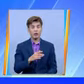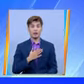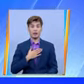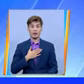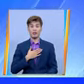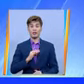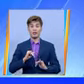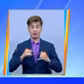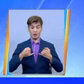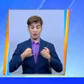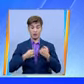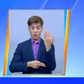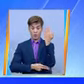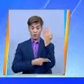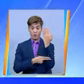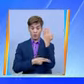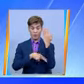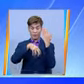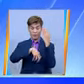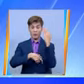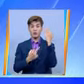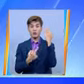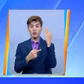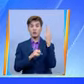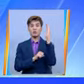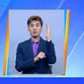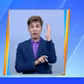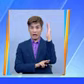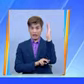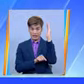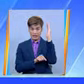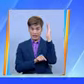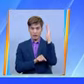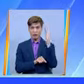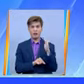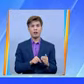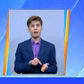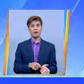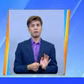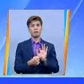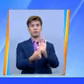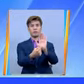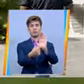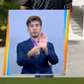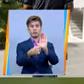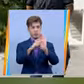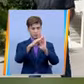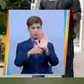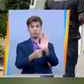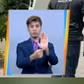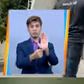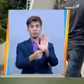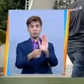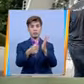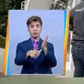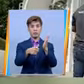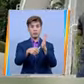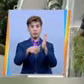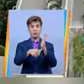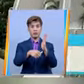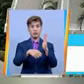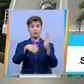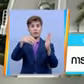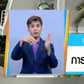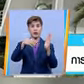พิสิทธิ์ธรเจ้าของโรงแรมบนเกาะสมุยจังหวัดสุราษฎร์ธานีนะคะที่เขามีการโพสต์ข้อความเอาไว้นะคะเป็นบินเรียกเก็บค่าไฟฟ้าลง